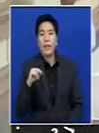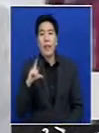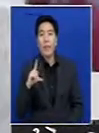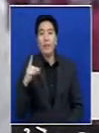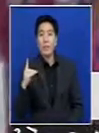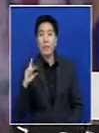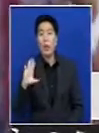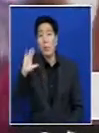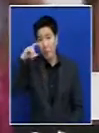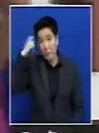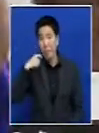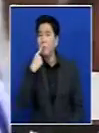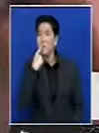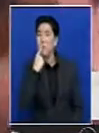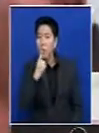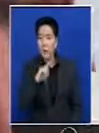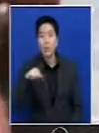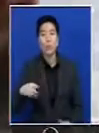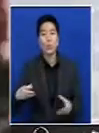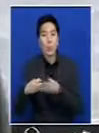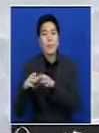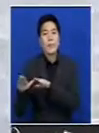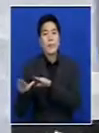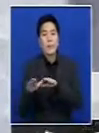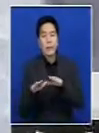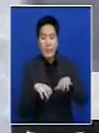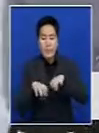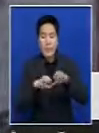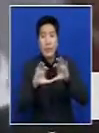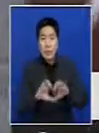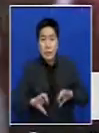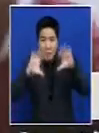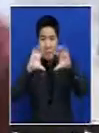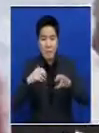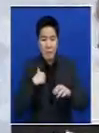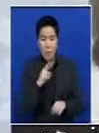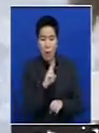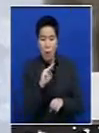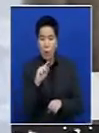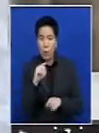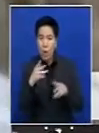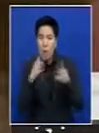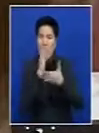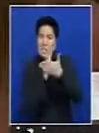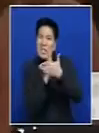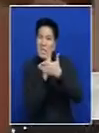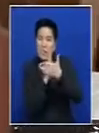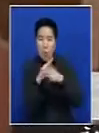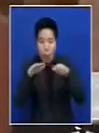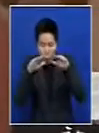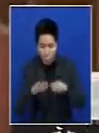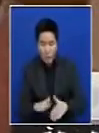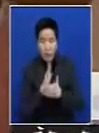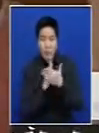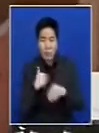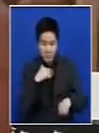ของเมียนมานะคะเขาเปิดเผยว่าพรรคกำลังเตรียมจัดตั้งรัฐบาลที่มีจำนวนรัฐมนตรีลดลงไปเกือบครึ่งหนึ่งโดยที่จะดึ